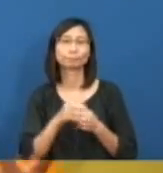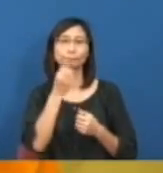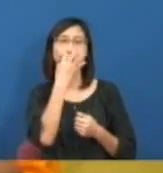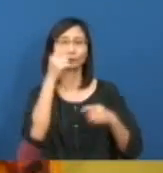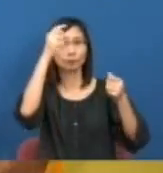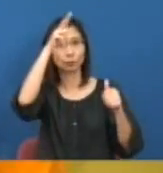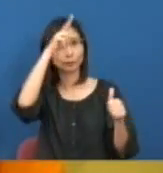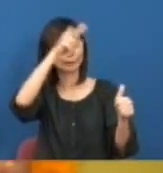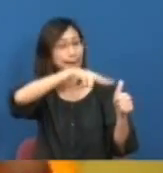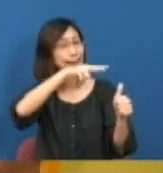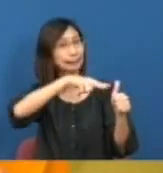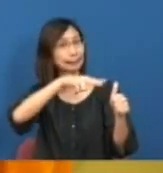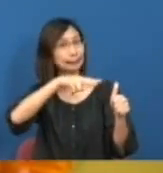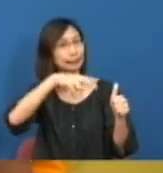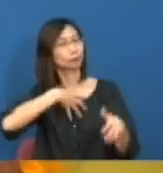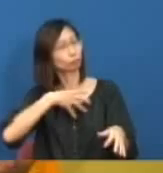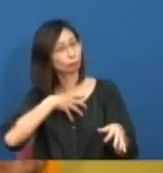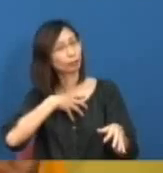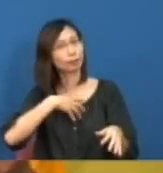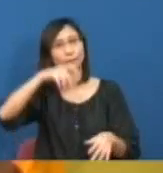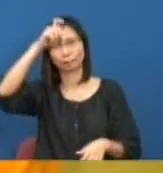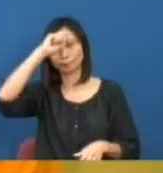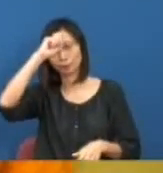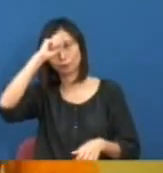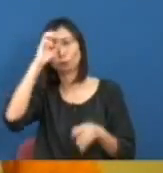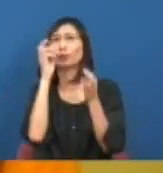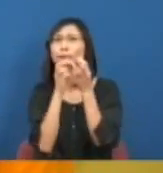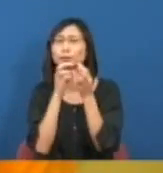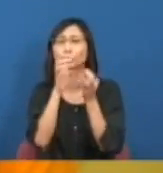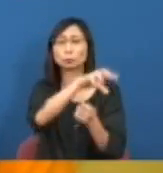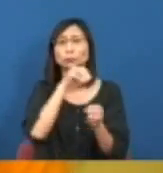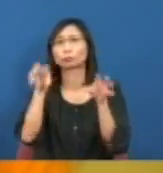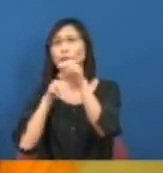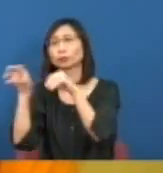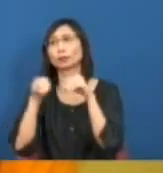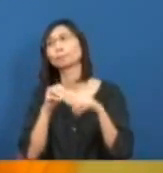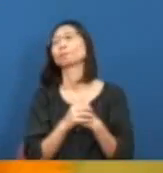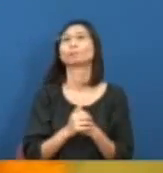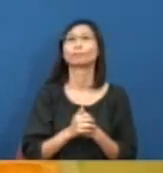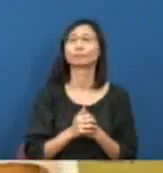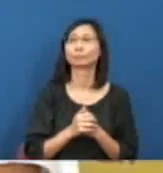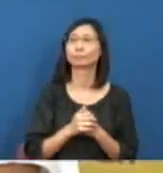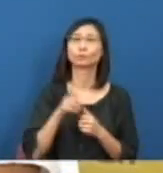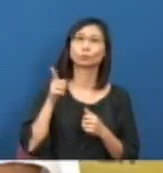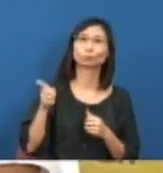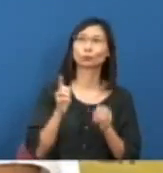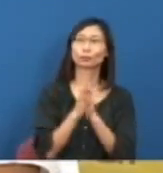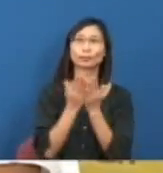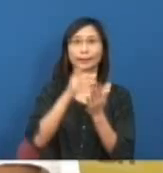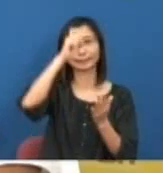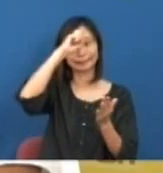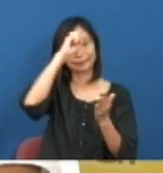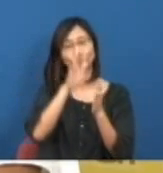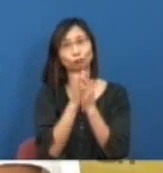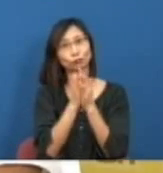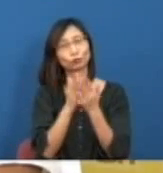呢本書佢自己嘅記錄啊，或者一啲資料嘅搜集咧，去到去表達。 咁就當然佢嗰本嘢叫回憶錄啦，咪自